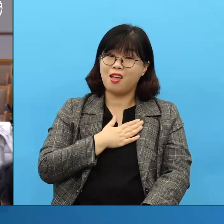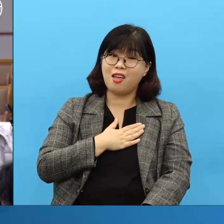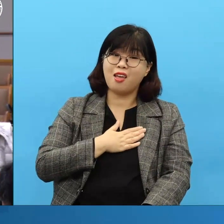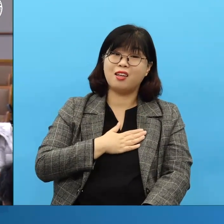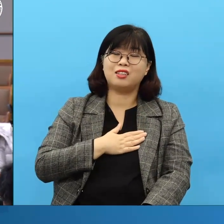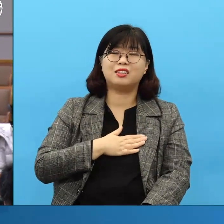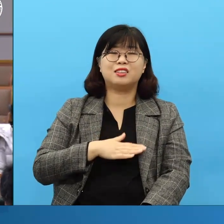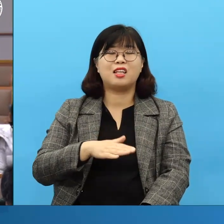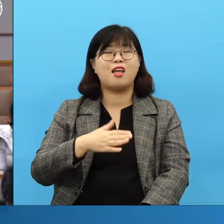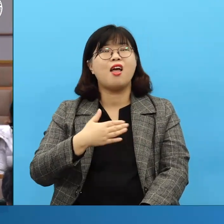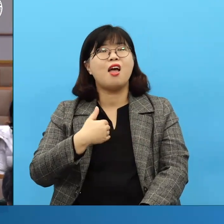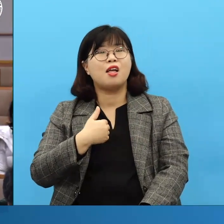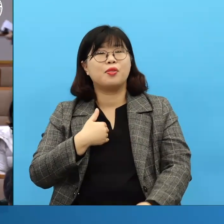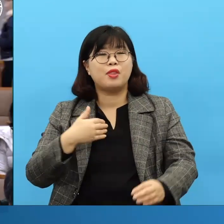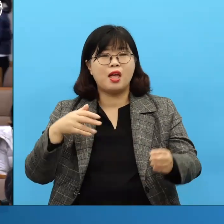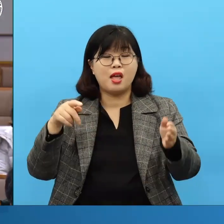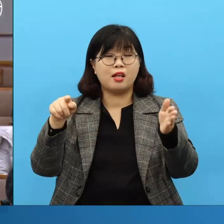의지함은